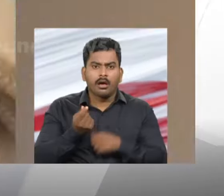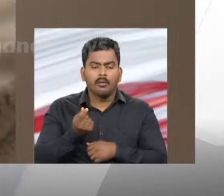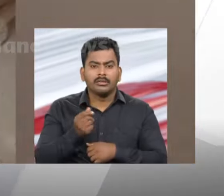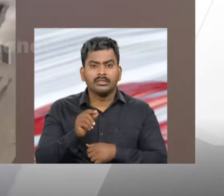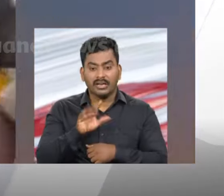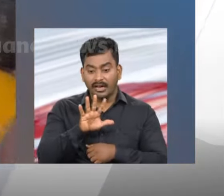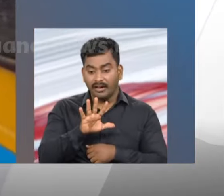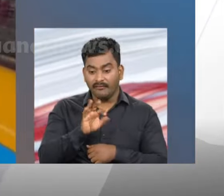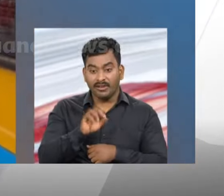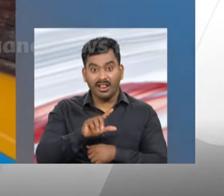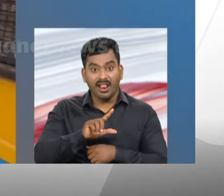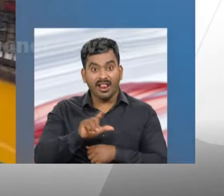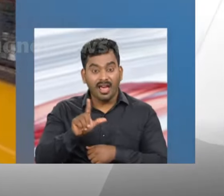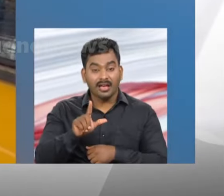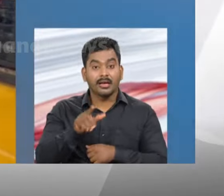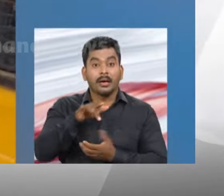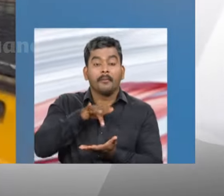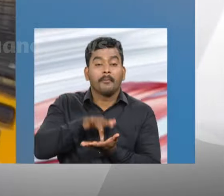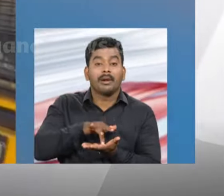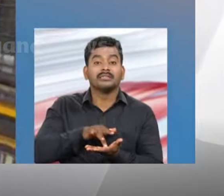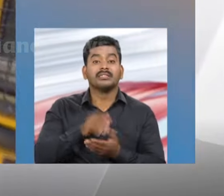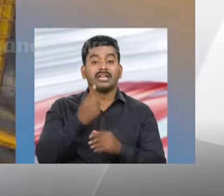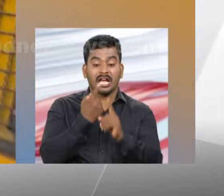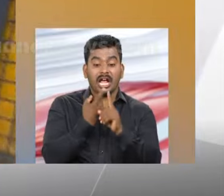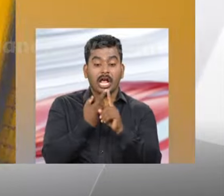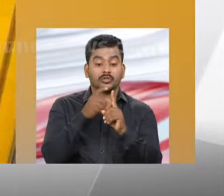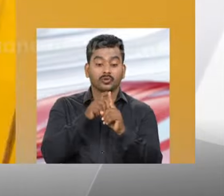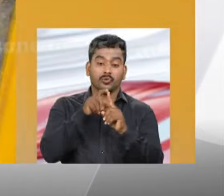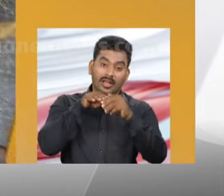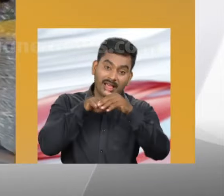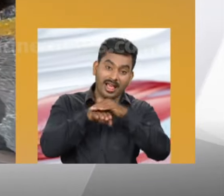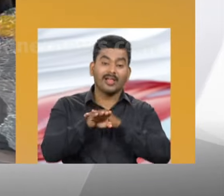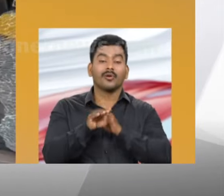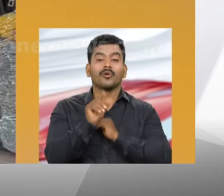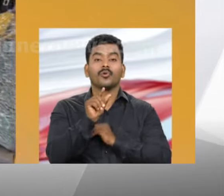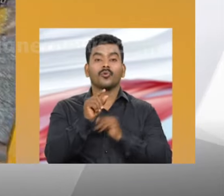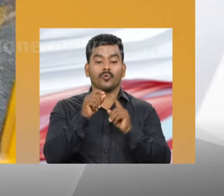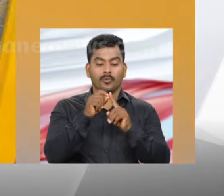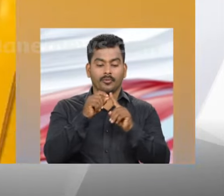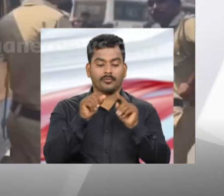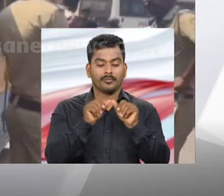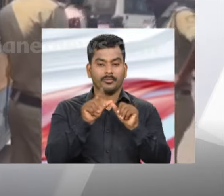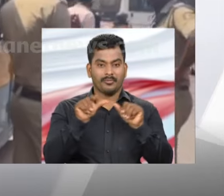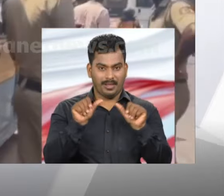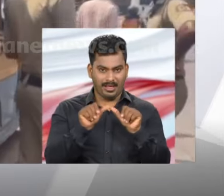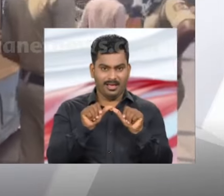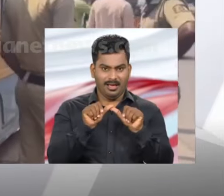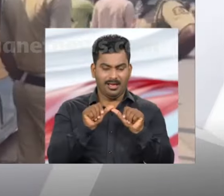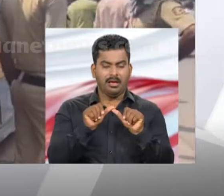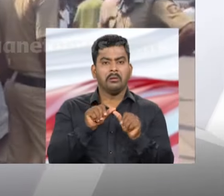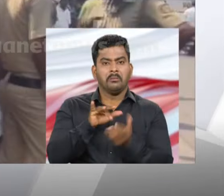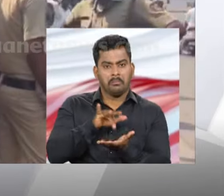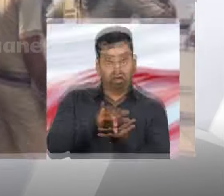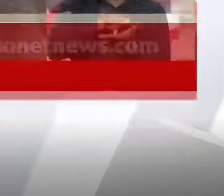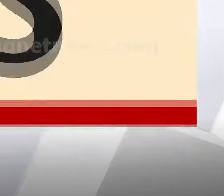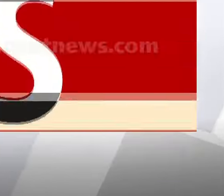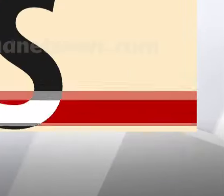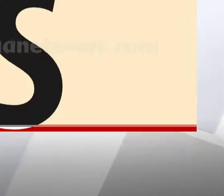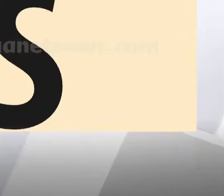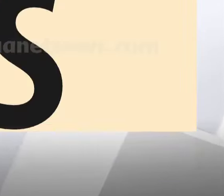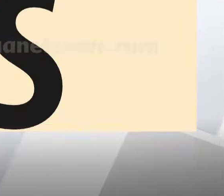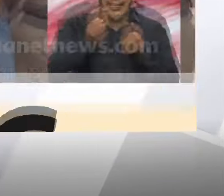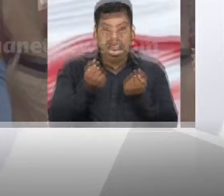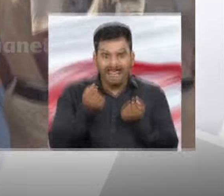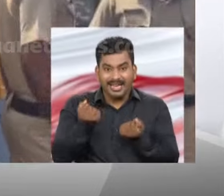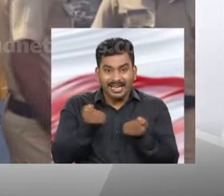വെച്ച് തന്നെയാണ് ഇത്തരത്തിൽ ഒരു മോഷണം, പട്ടാപ്പകൽ നടന്നിരിക്കുന്നത്. ഉപ്പളയിൽ ഒരു എ ടി എമ്മിൽ നിറയ്ക്കാനായി കൊണ്ടുവന്ന പണമാണ് ഇങ്ങനെ നഷ്ടപ്പെട്ടിരിക്കുന്നതെന്ന്